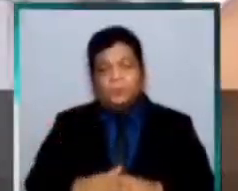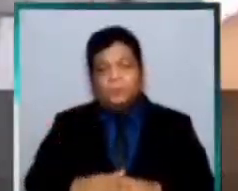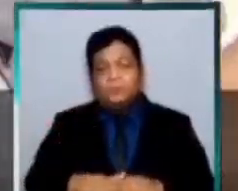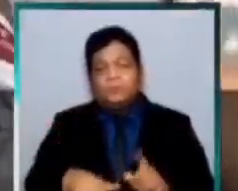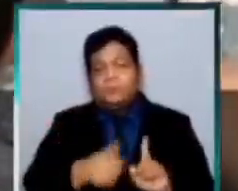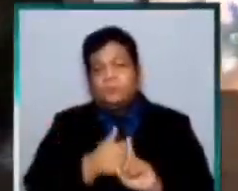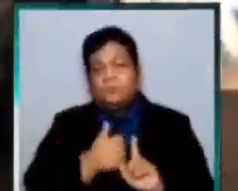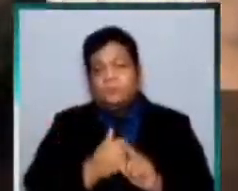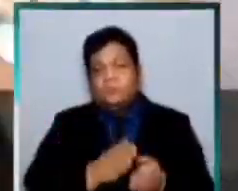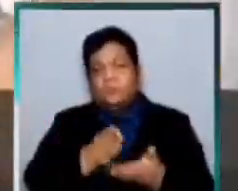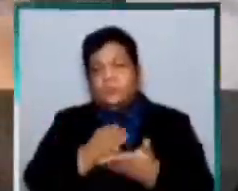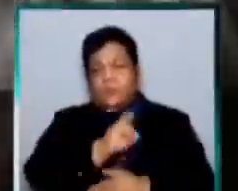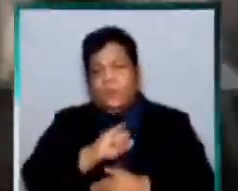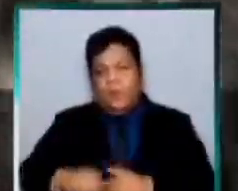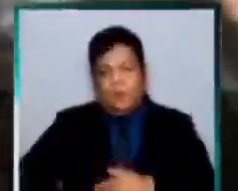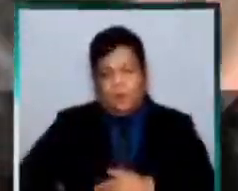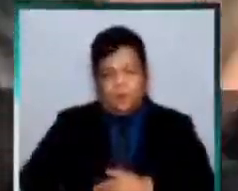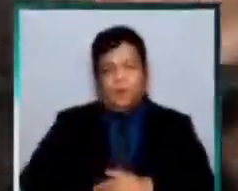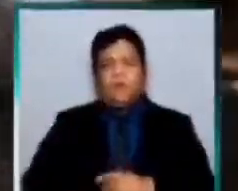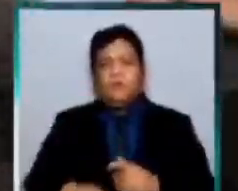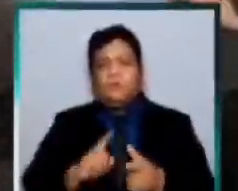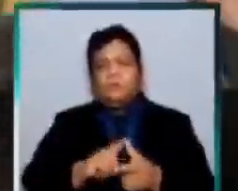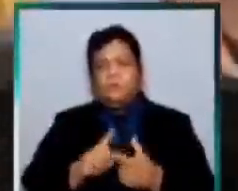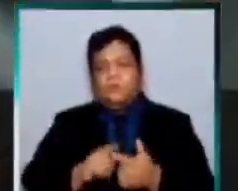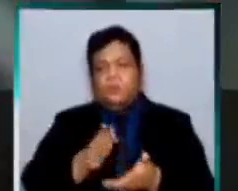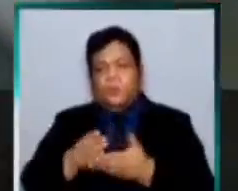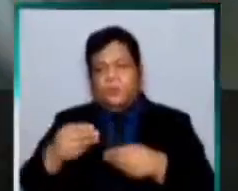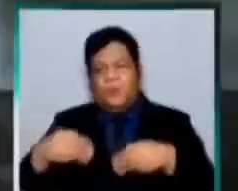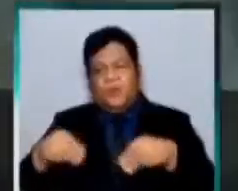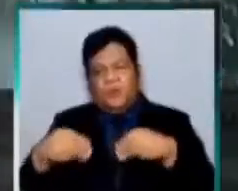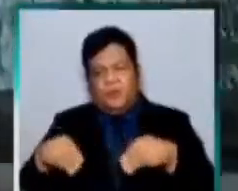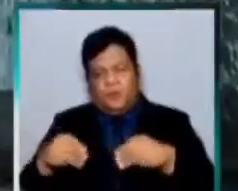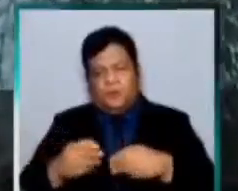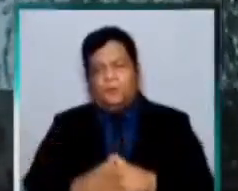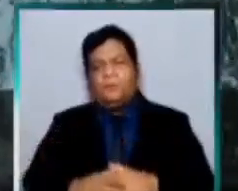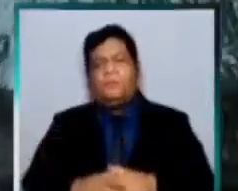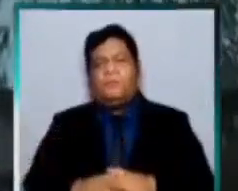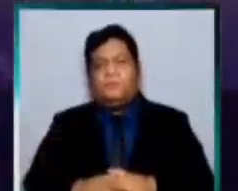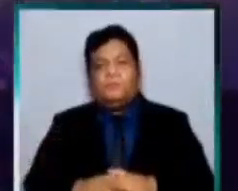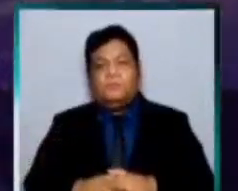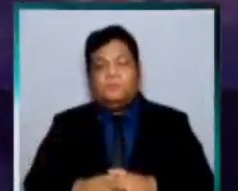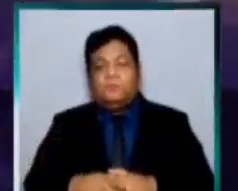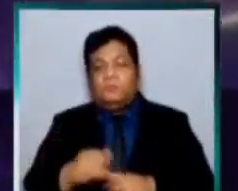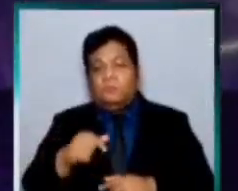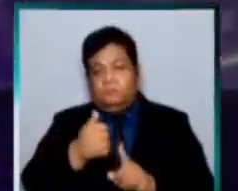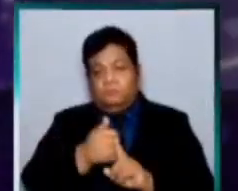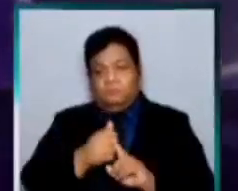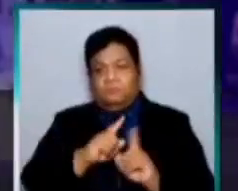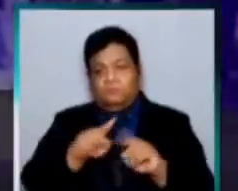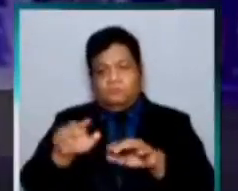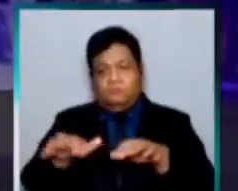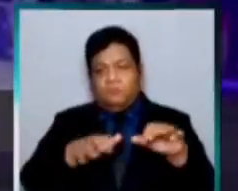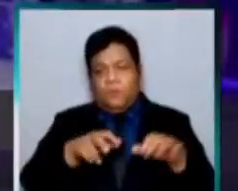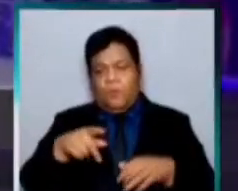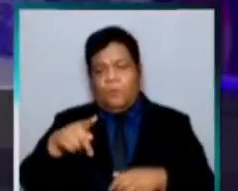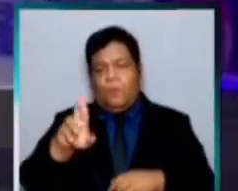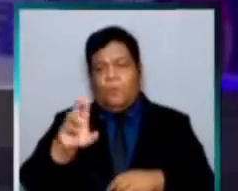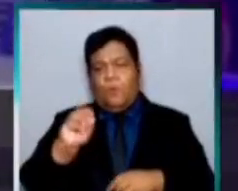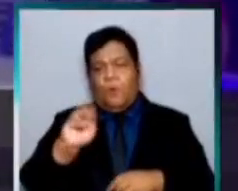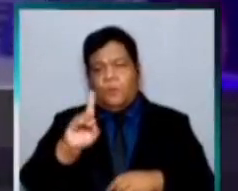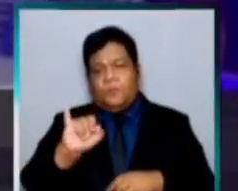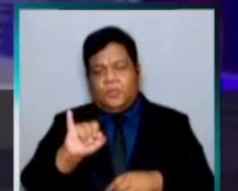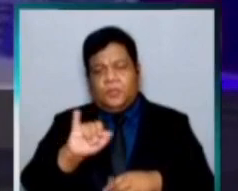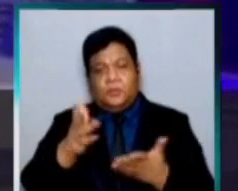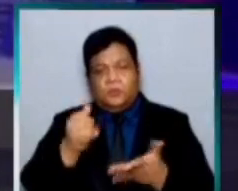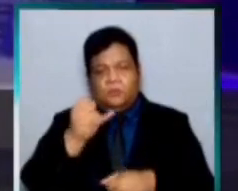Pacquiao, saka nagpunta sa palengke. Dumalo rin siya sa rally ng partidong PROMDI sa Isabela State University